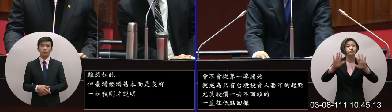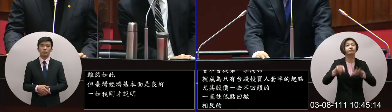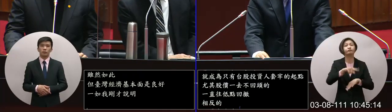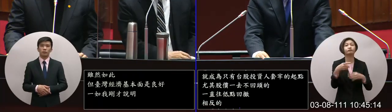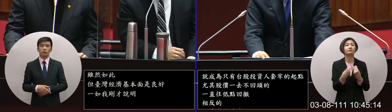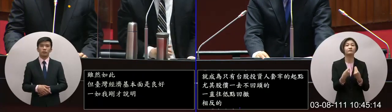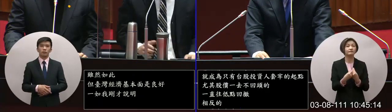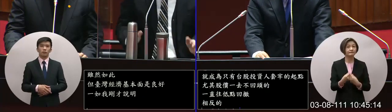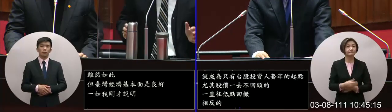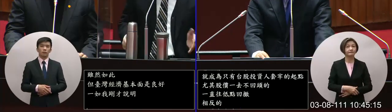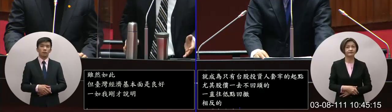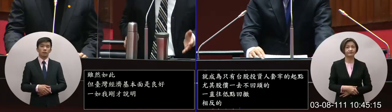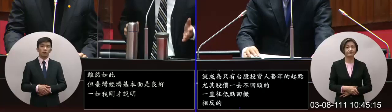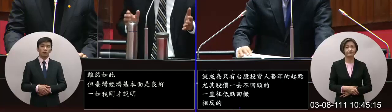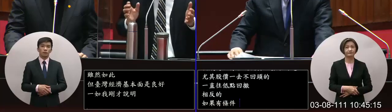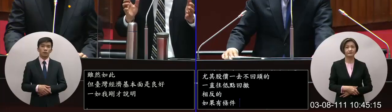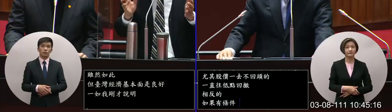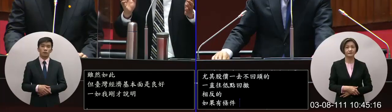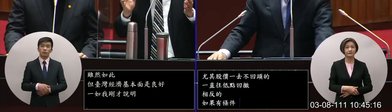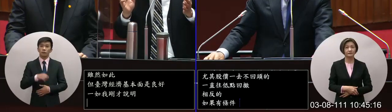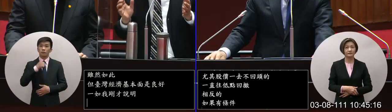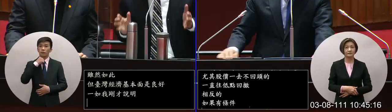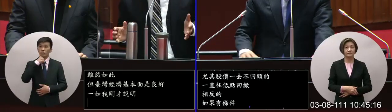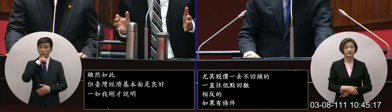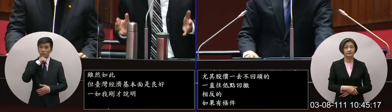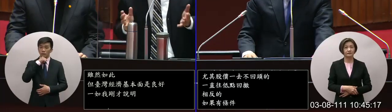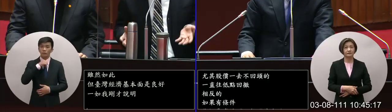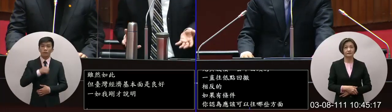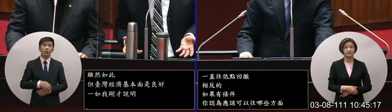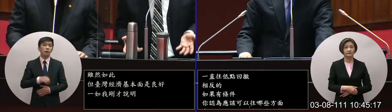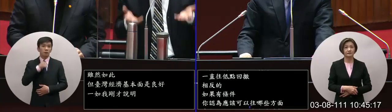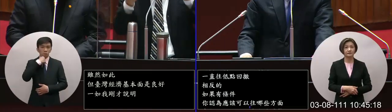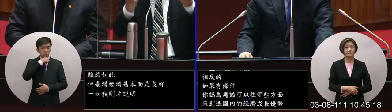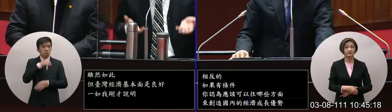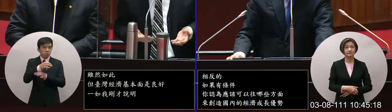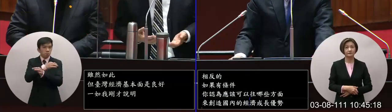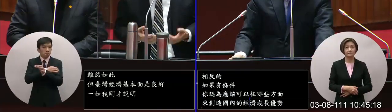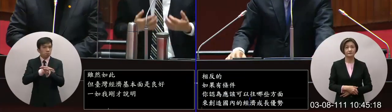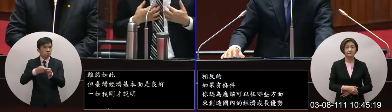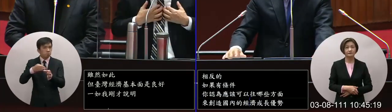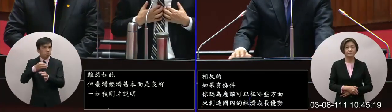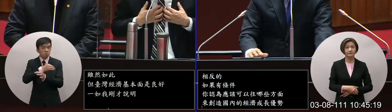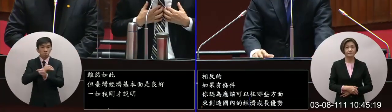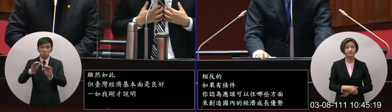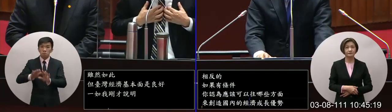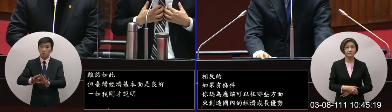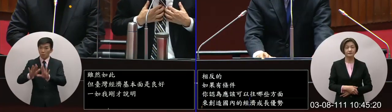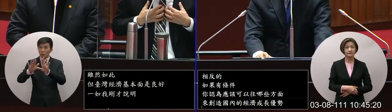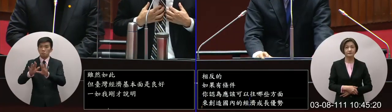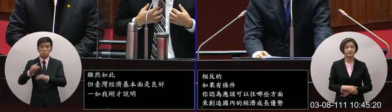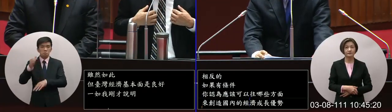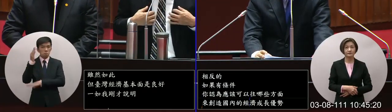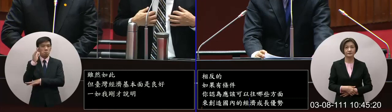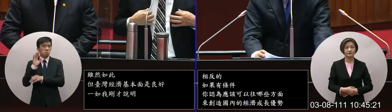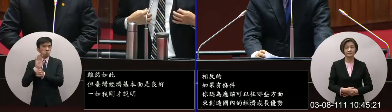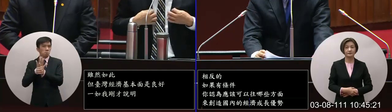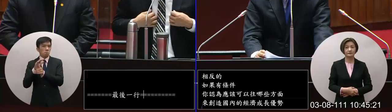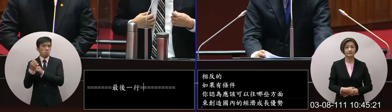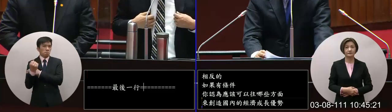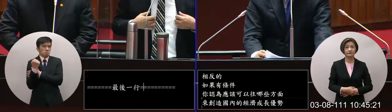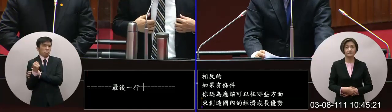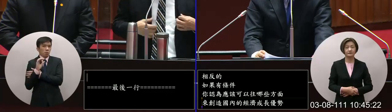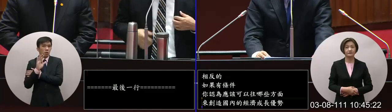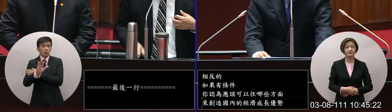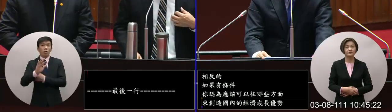势？ 对国际经这个台湾的经济成长怎么样来？我们市政府一直努力。不过股